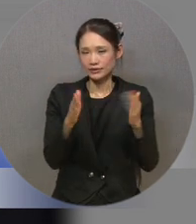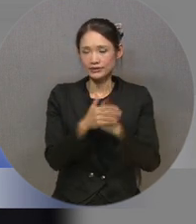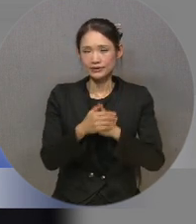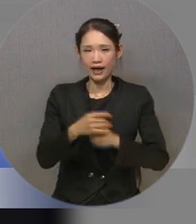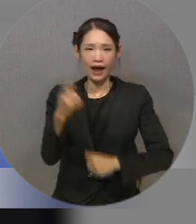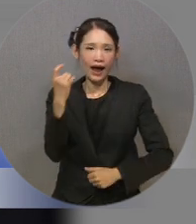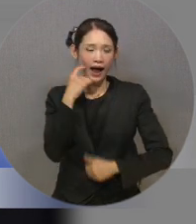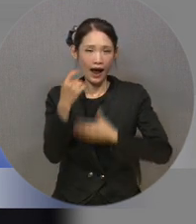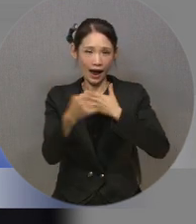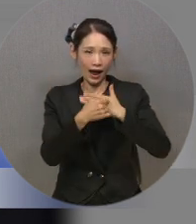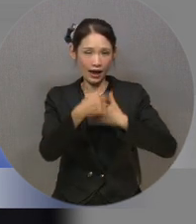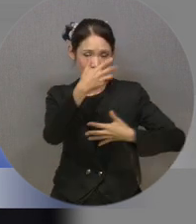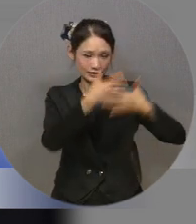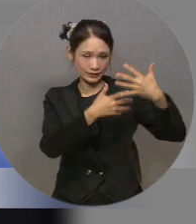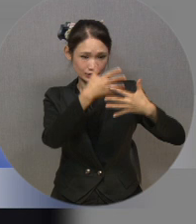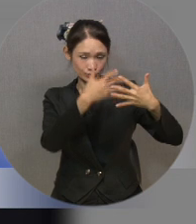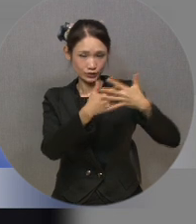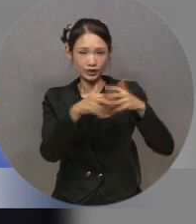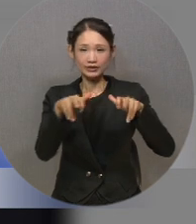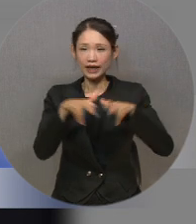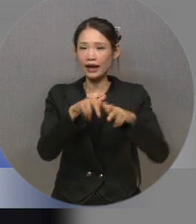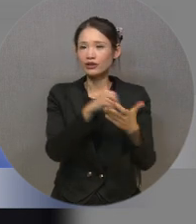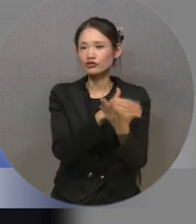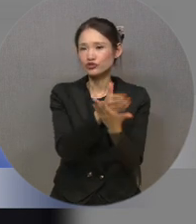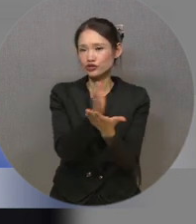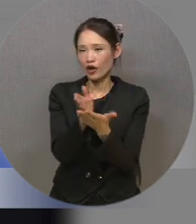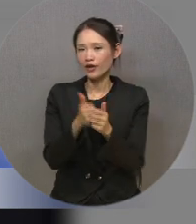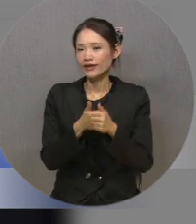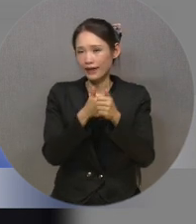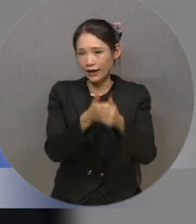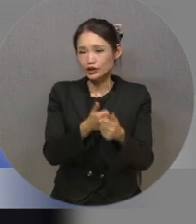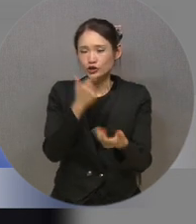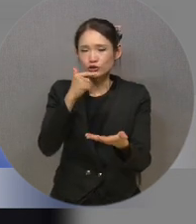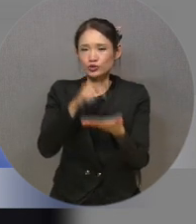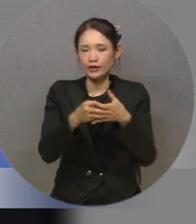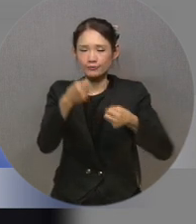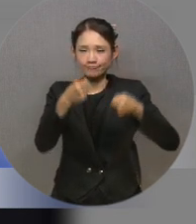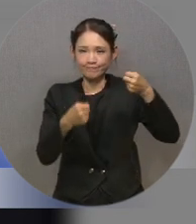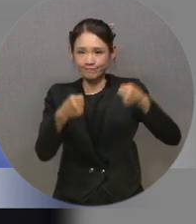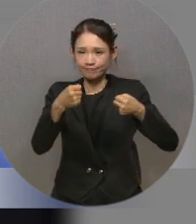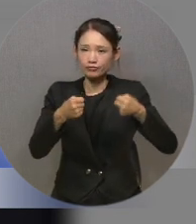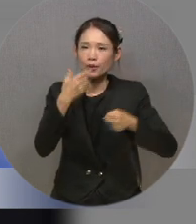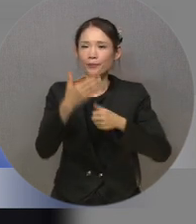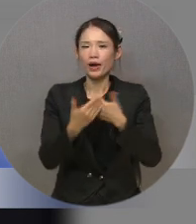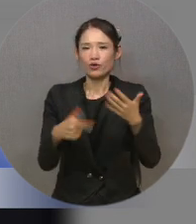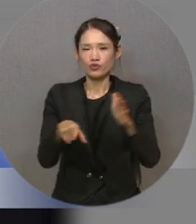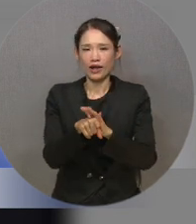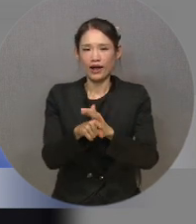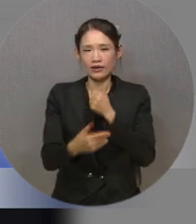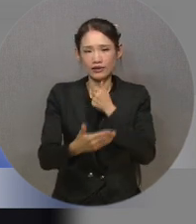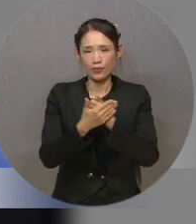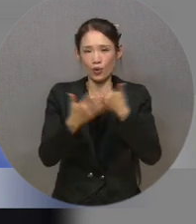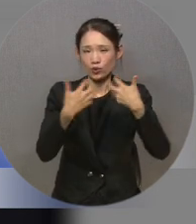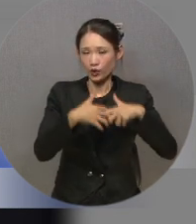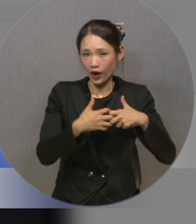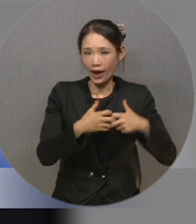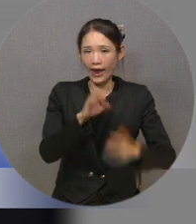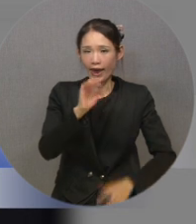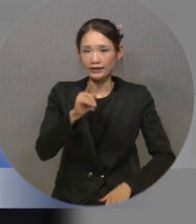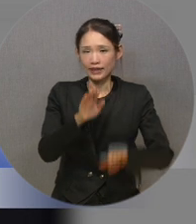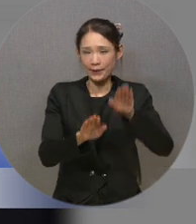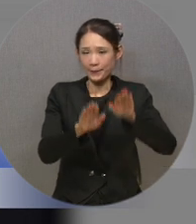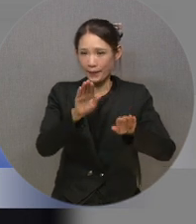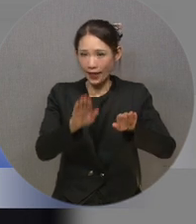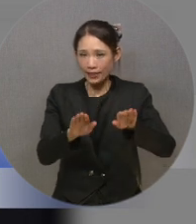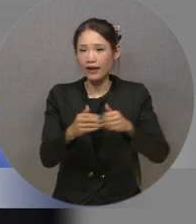운전 시뮬레이터에는 장애 유형에 따라 쉽게 조작할 수 있도록 핸드 컨트롤 보조장치나 엑셀 페달